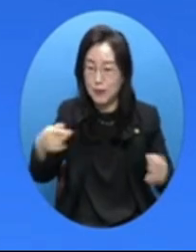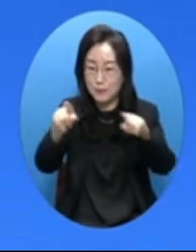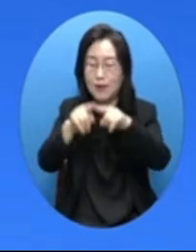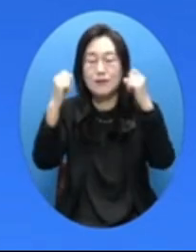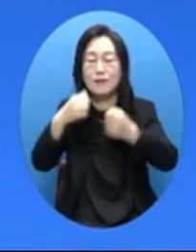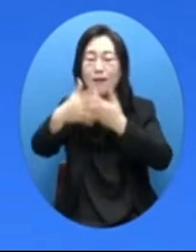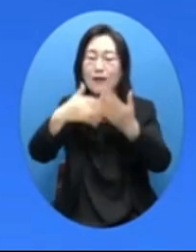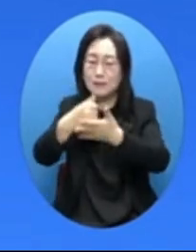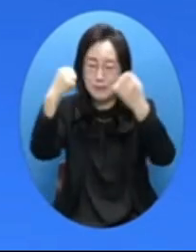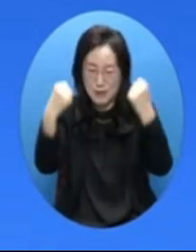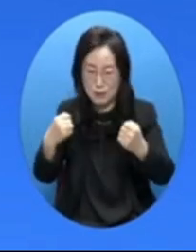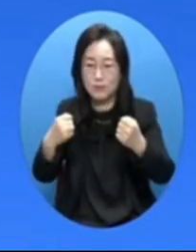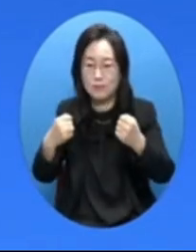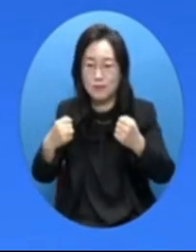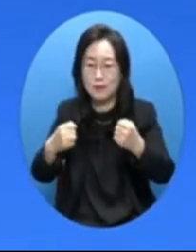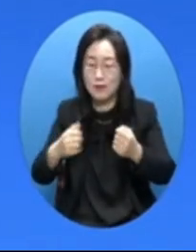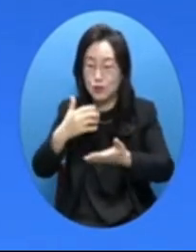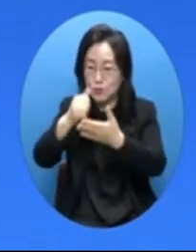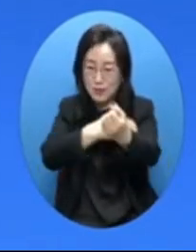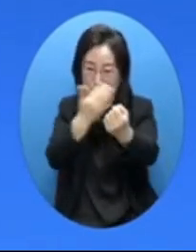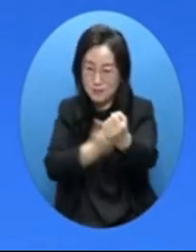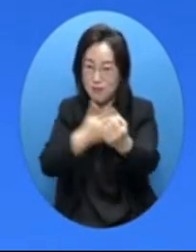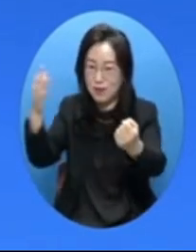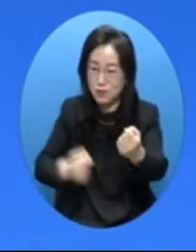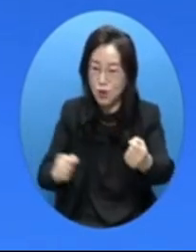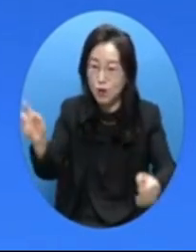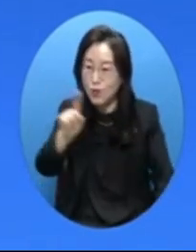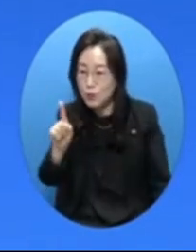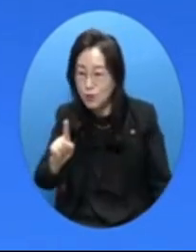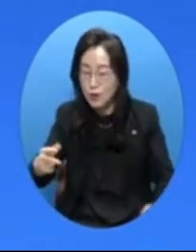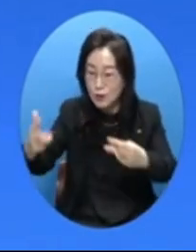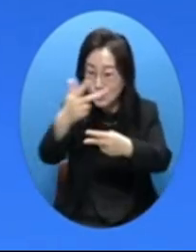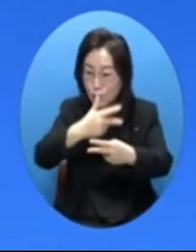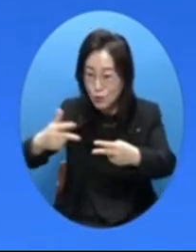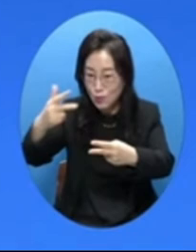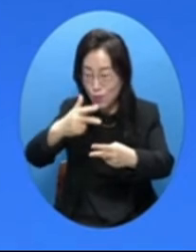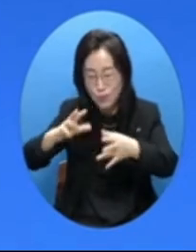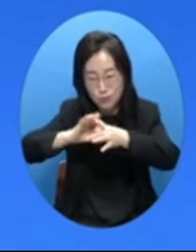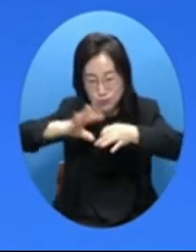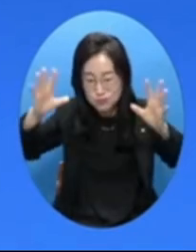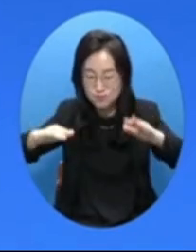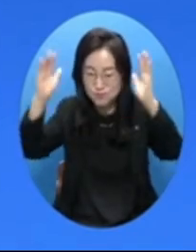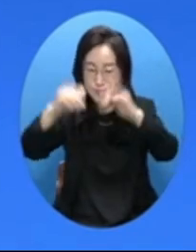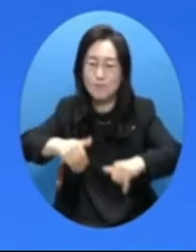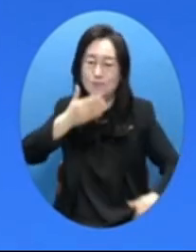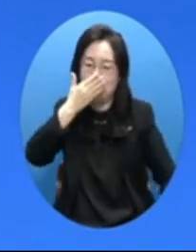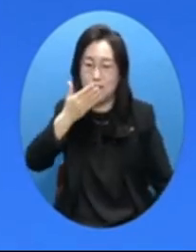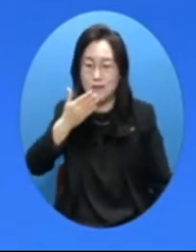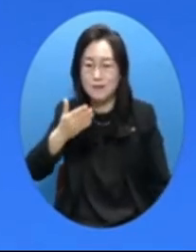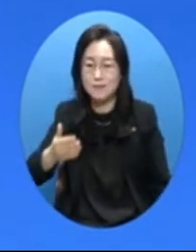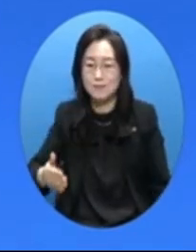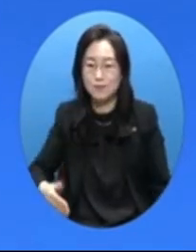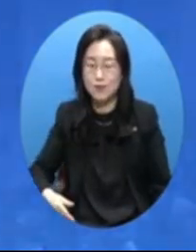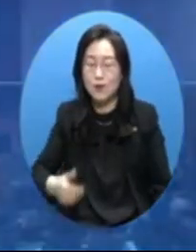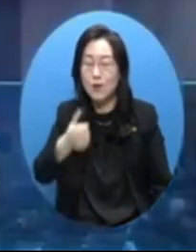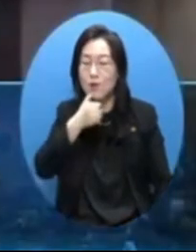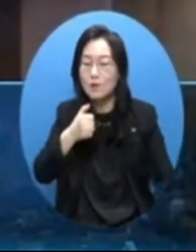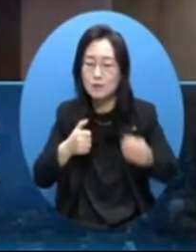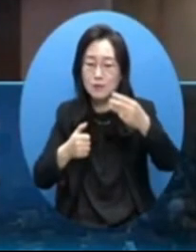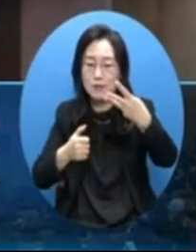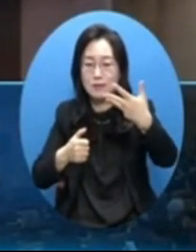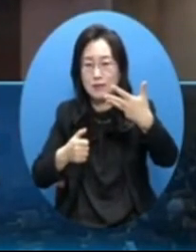하신 하나님이 계시기 때문에 주님의 능력으로 우리는 어떤 노력으로 무너질 수 있는 것입니다 로마서 8장